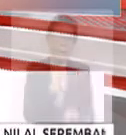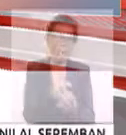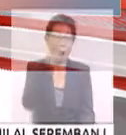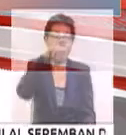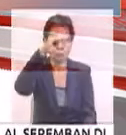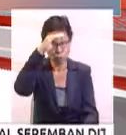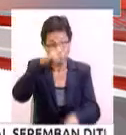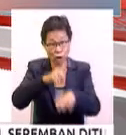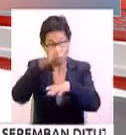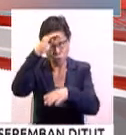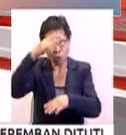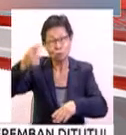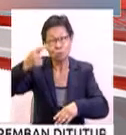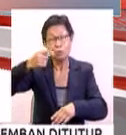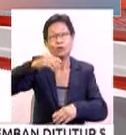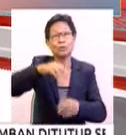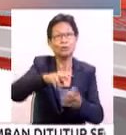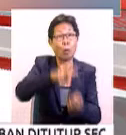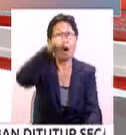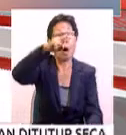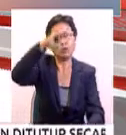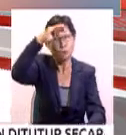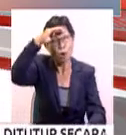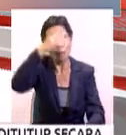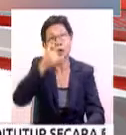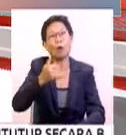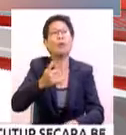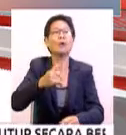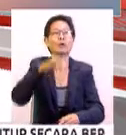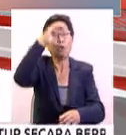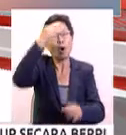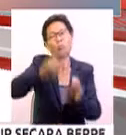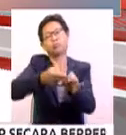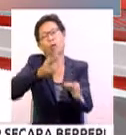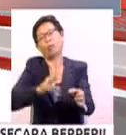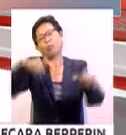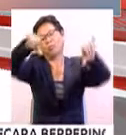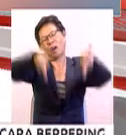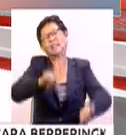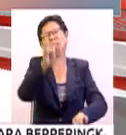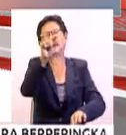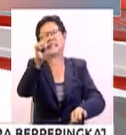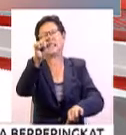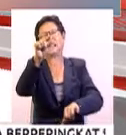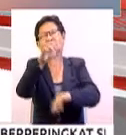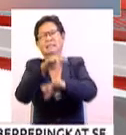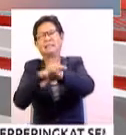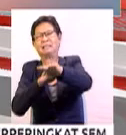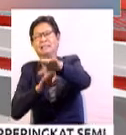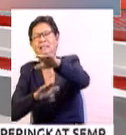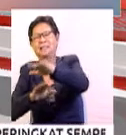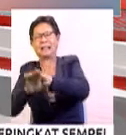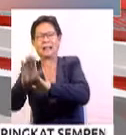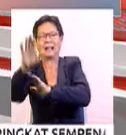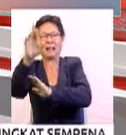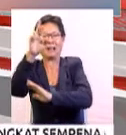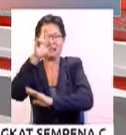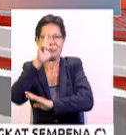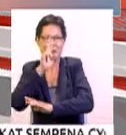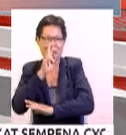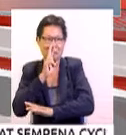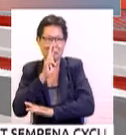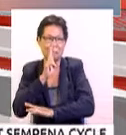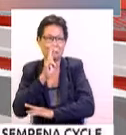Lakin apabila tuan rumah Harimau Selatan terkeluar daripada saingan apabila tewas tipis di tangan The Red Ants 0-1. Kipar